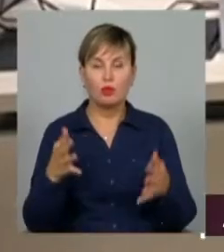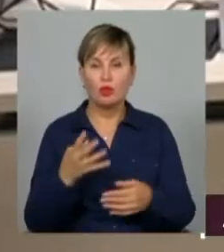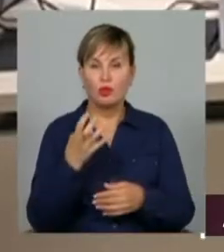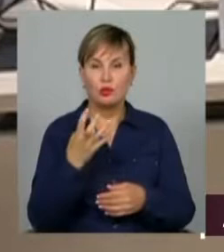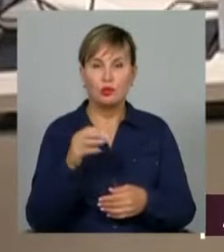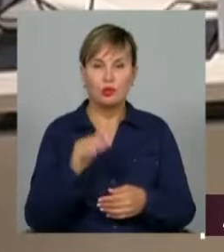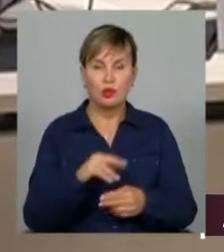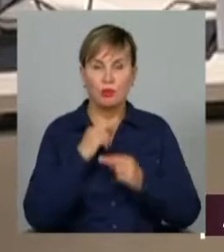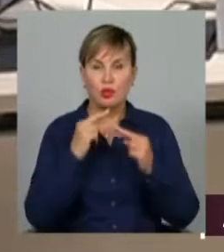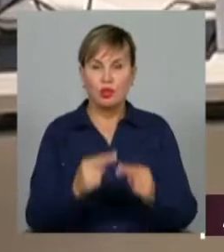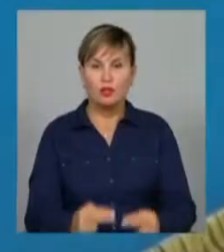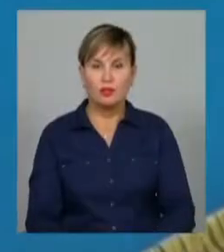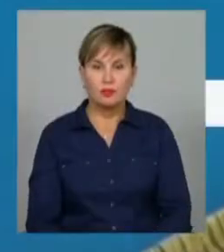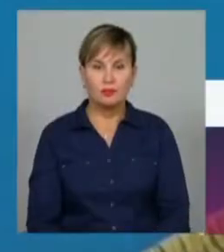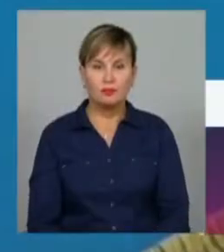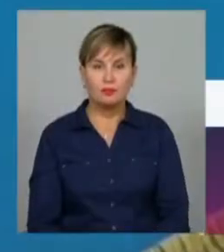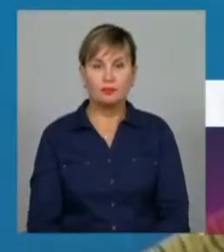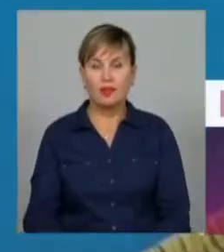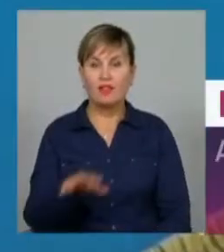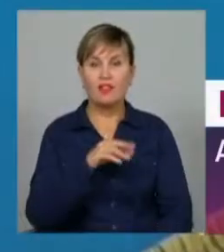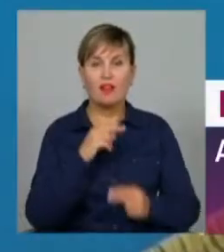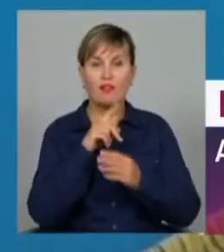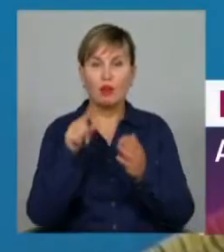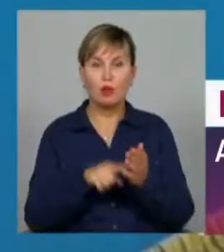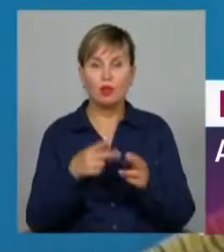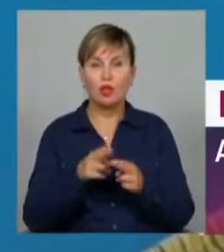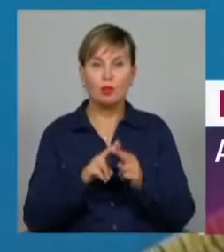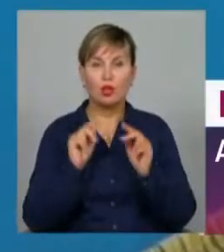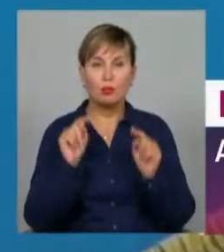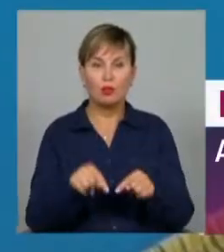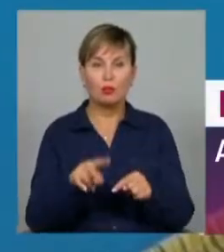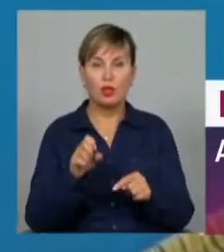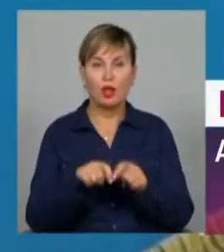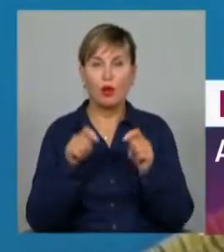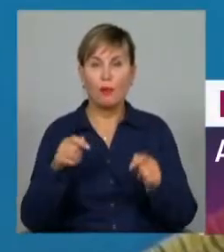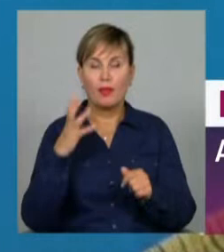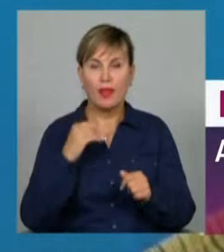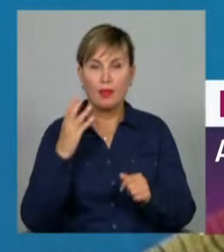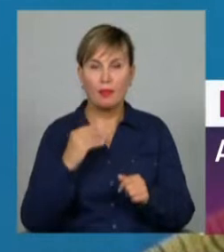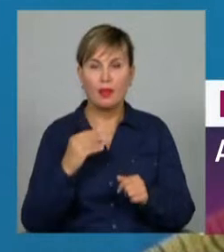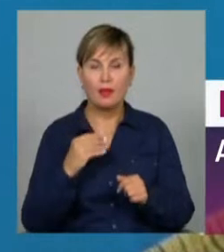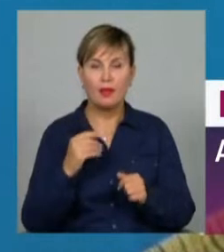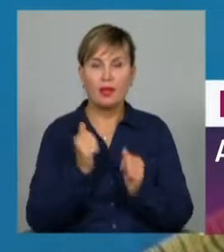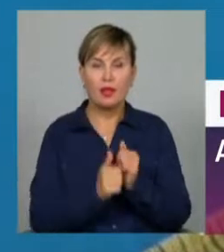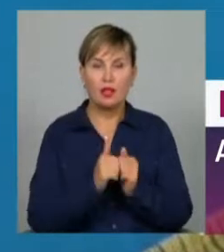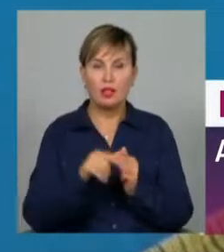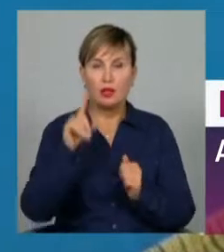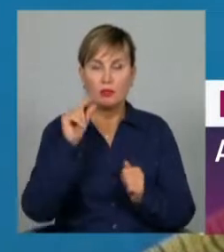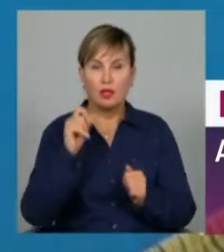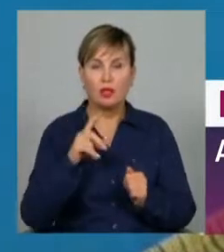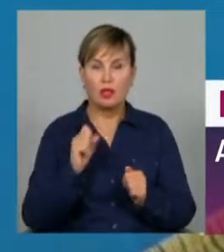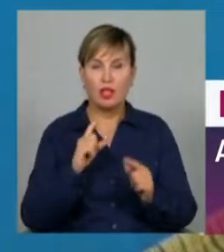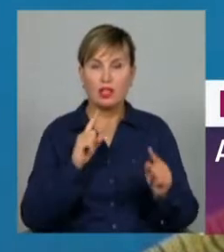400 тысяч обращений. Все вопросы, которые поступают на Open Алматы, каждый понедельник на